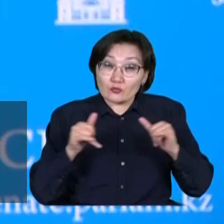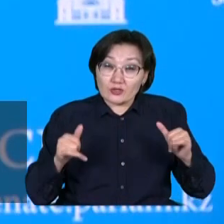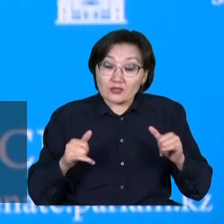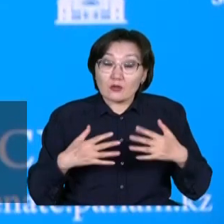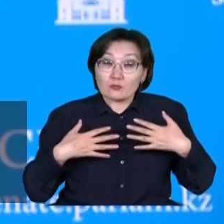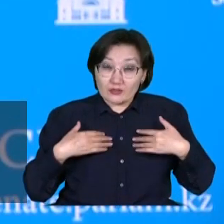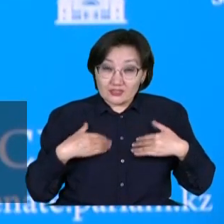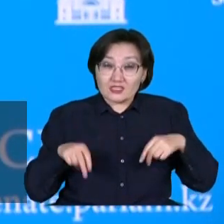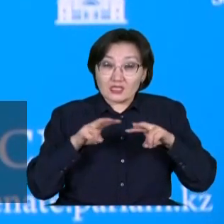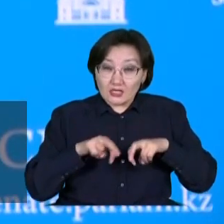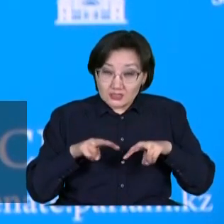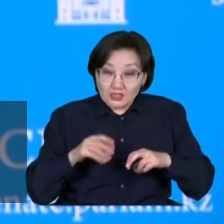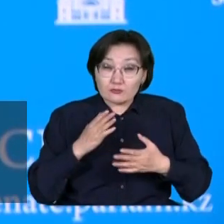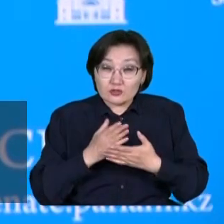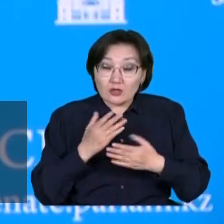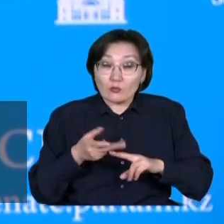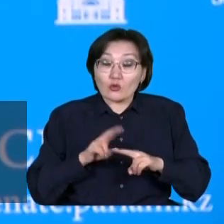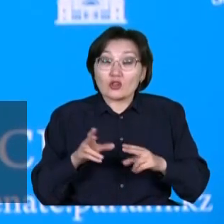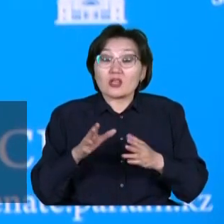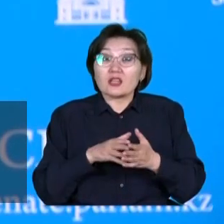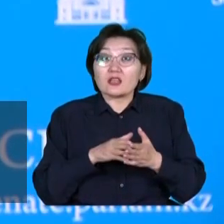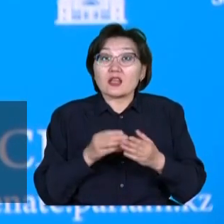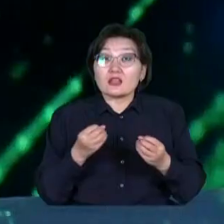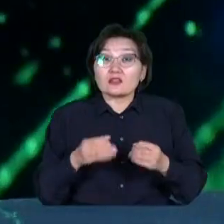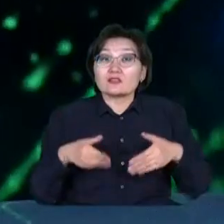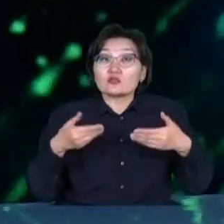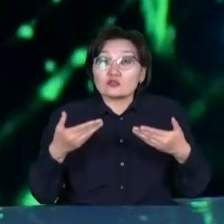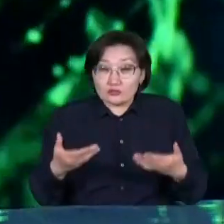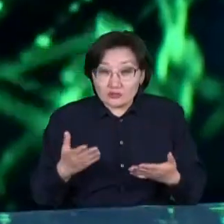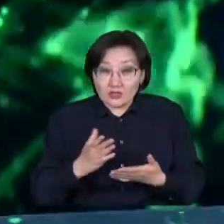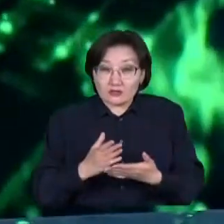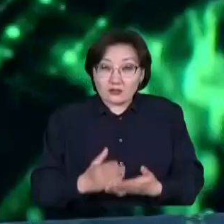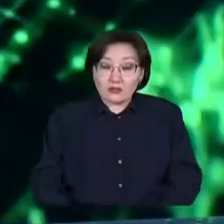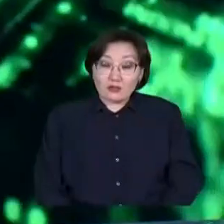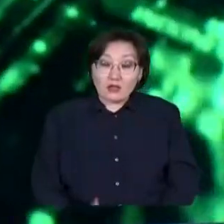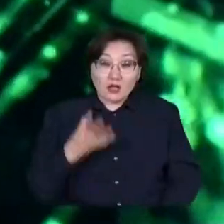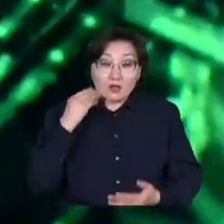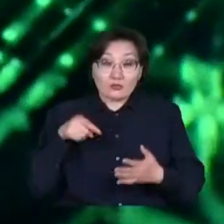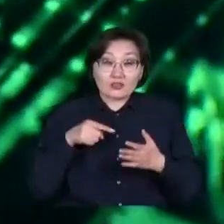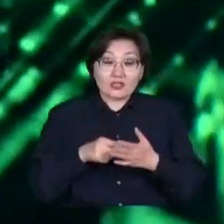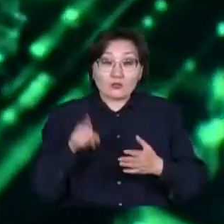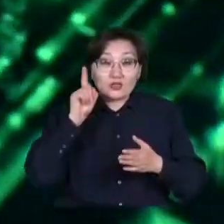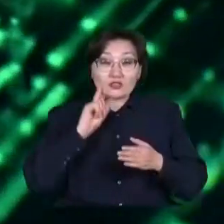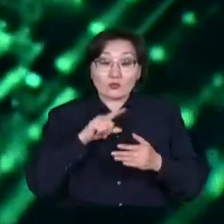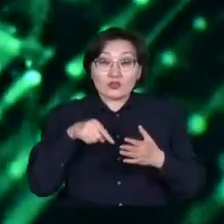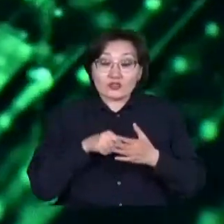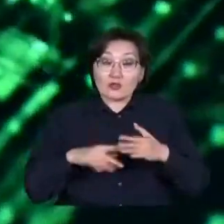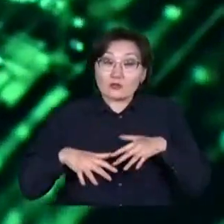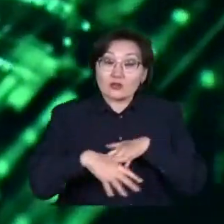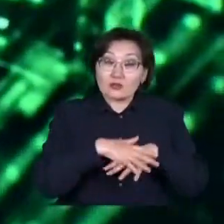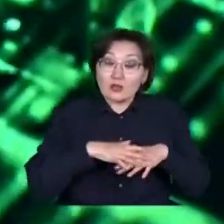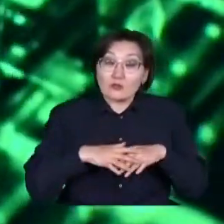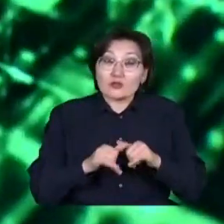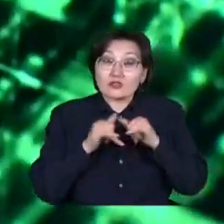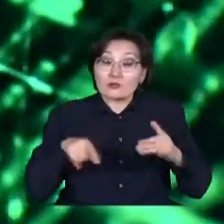өз тарапымыздан қарастырып жатырмыз. Енді бұл әлі ұсыныстар. Алматыда жайлы қалалық орта құру